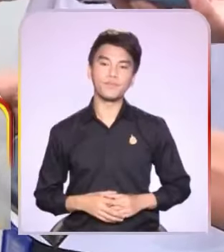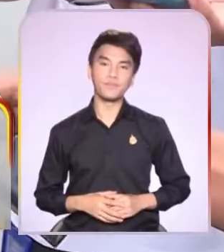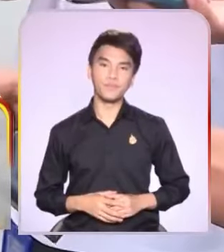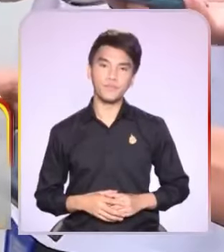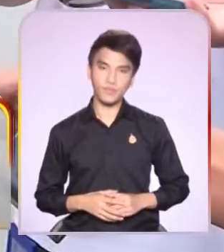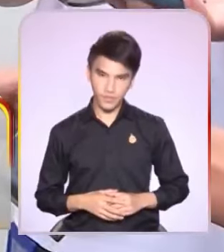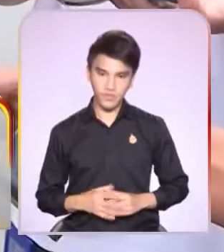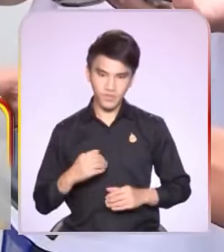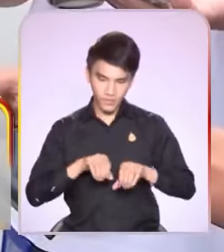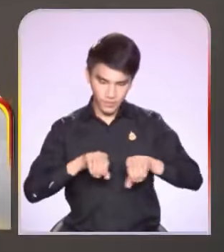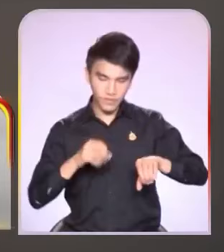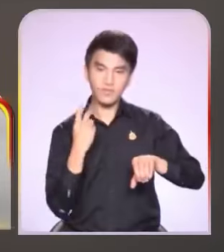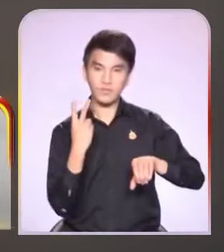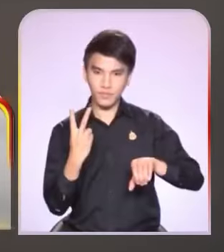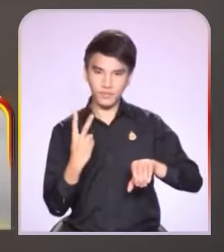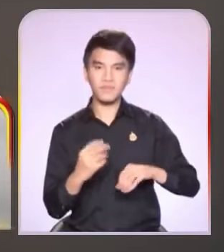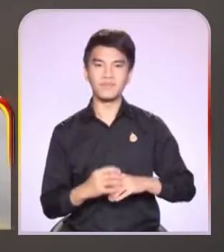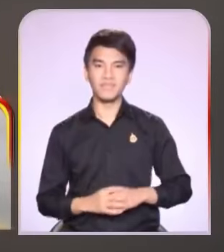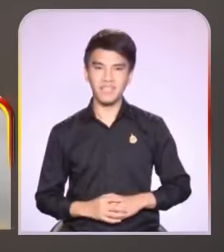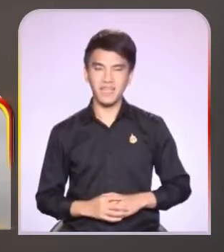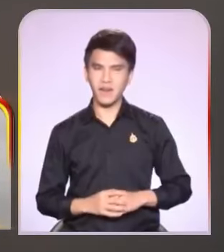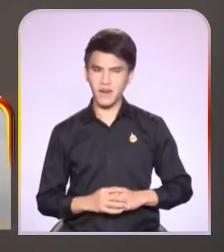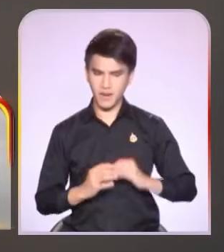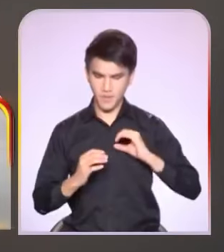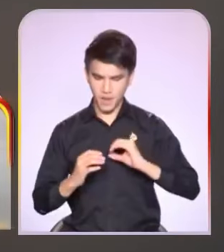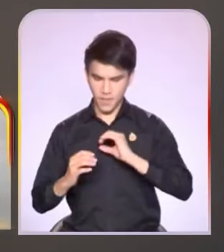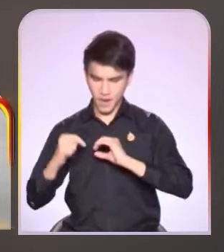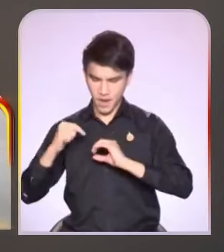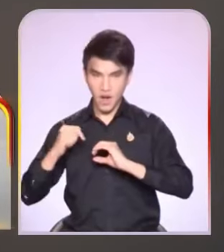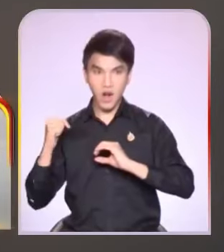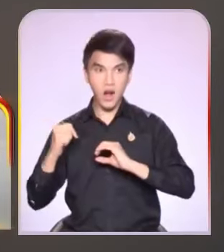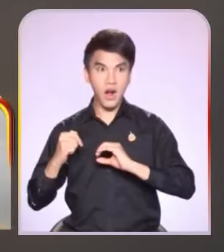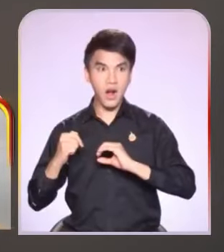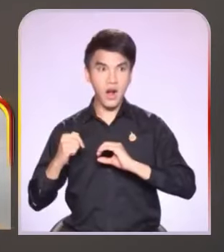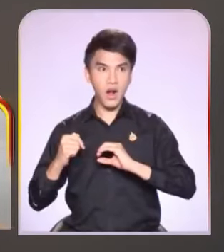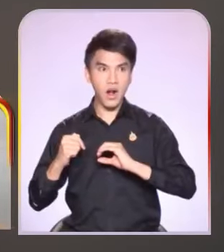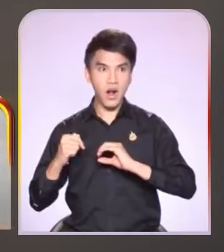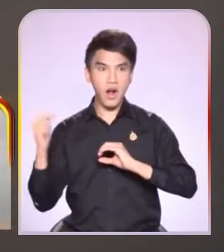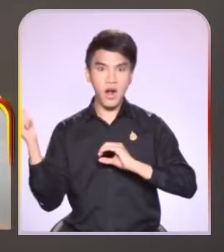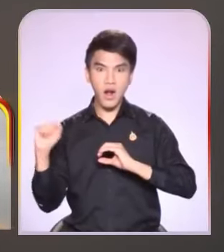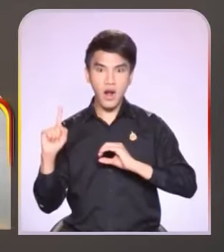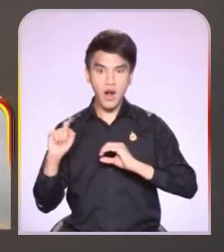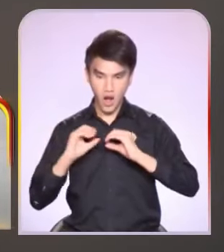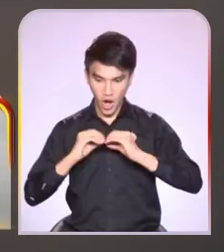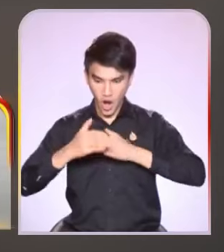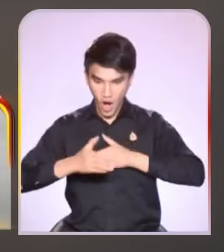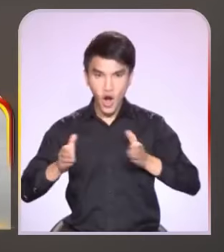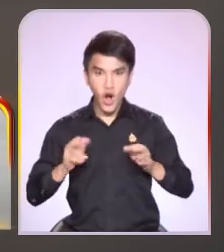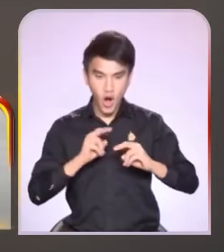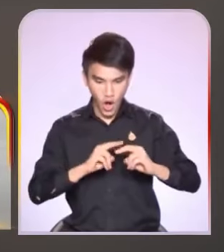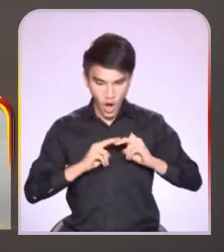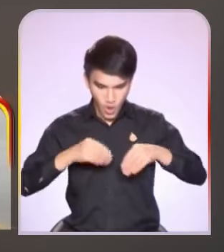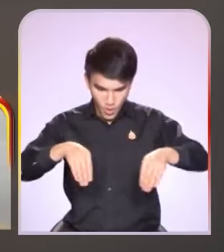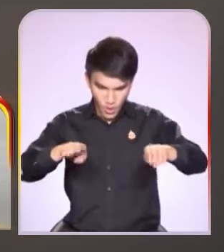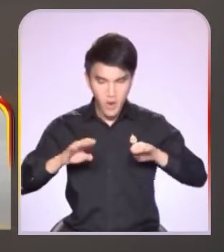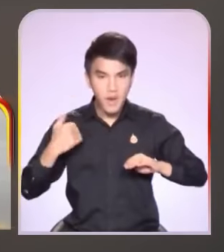นหน้าของรถตรงนั้นมี2ถังนะครับที่ติดตั้งอยู่ภายในห้องโดยสารนะฮะซึ่งติดตั้งห้องโดยสารเนี่ยมันจะมีอะไรปกคลุม